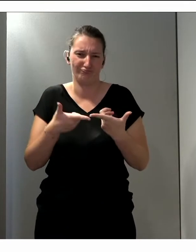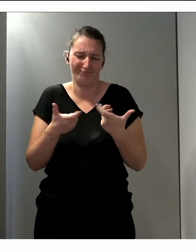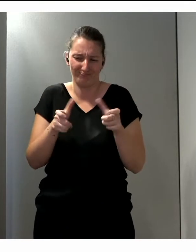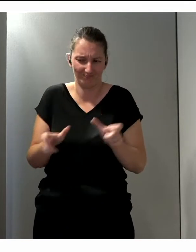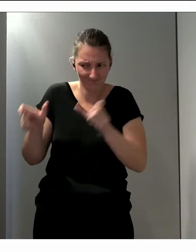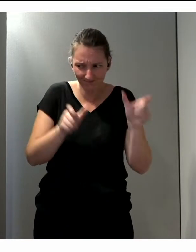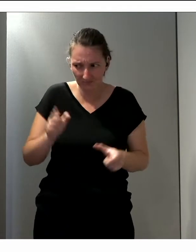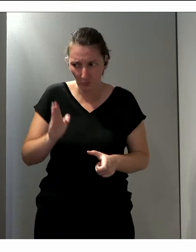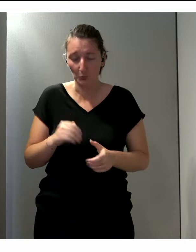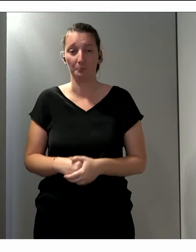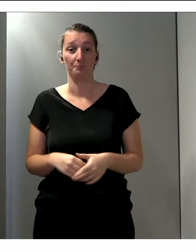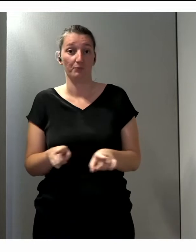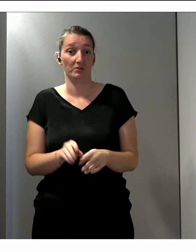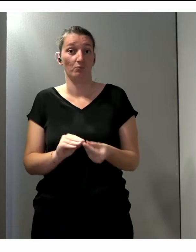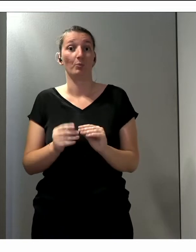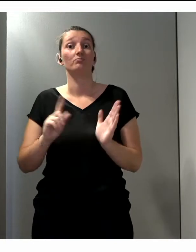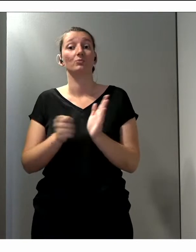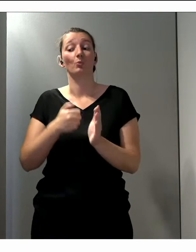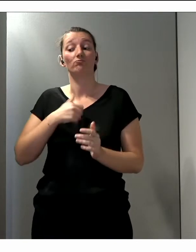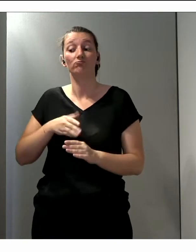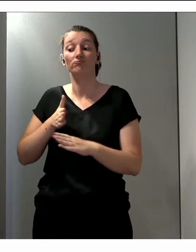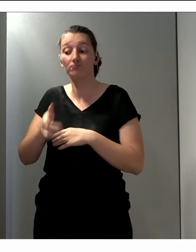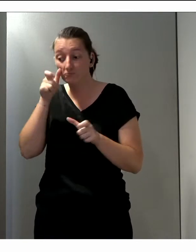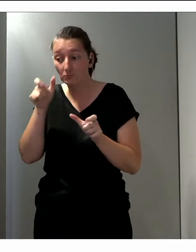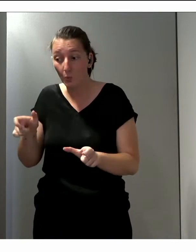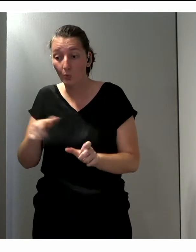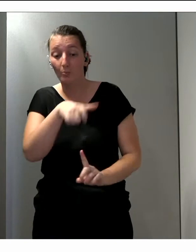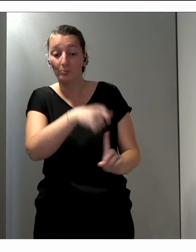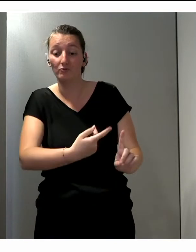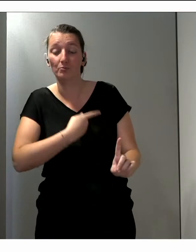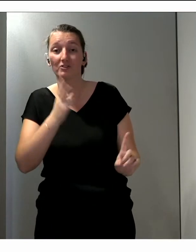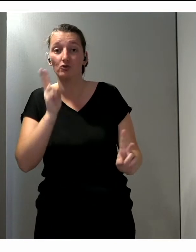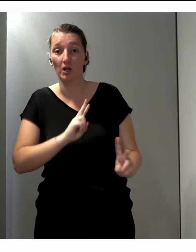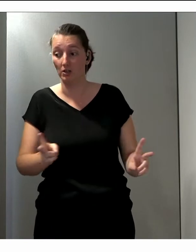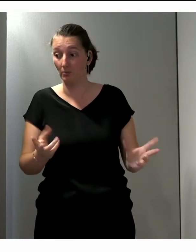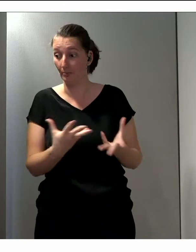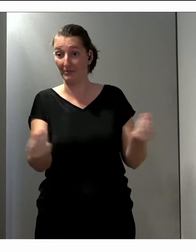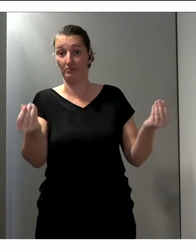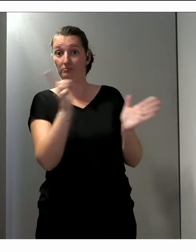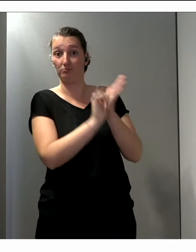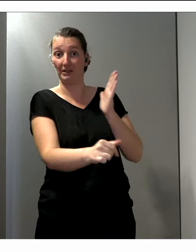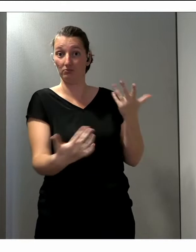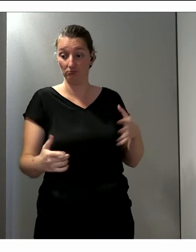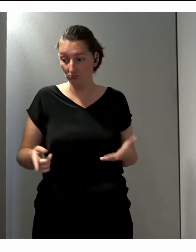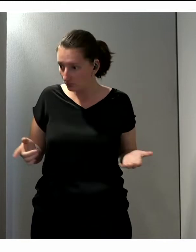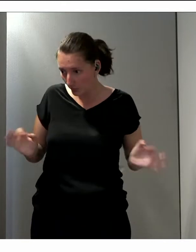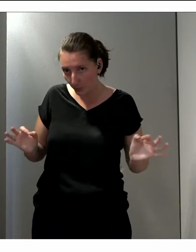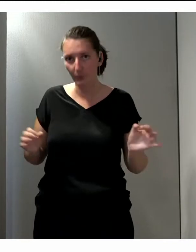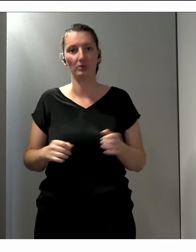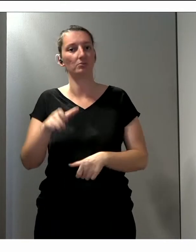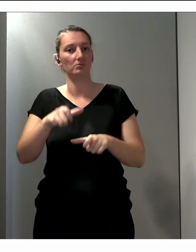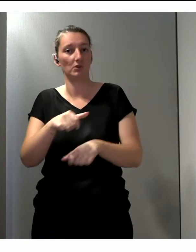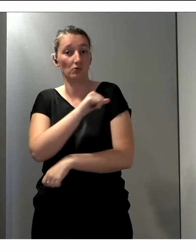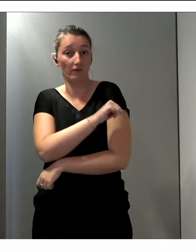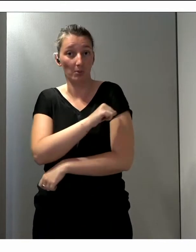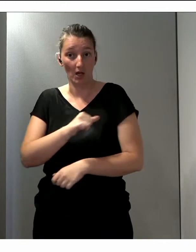n'y avait plus de médecins généralistes en permanence lorsque nous avons contrôlé, parce que le médecin était parti quelques jours avant. Il n'y avait pas assez d'infirmières non plus, parce que les postes